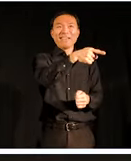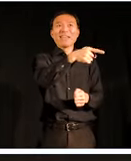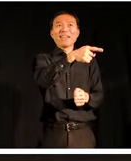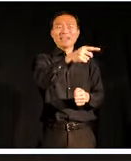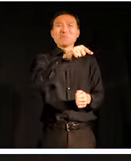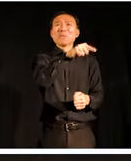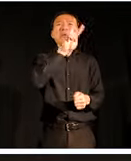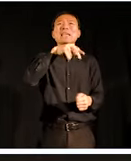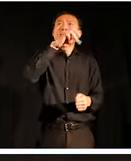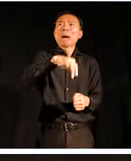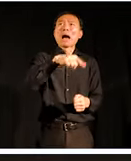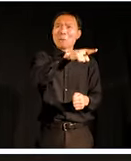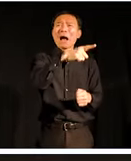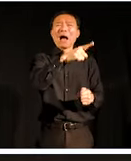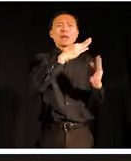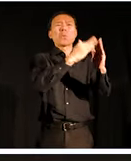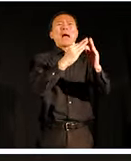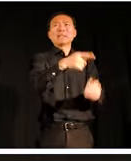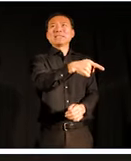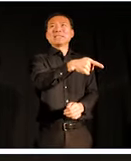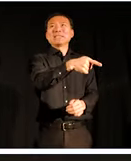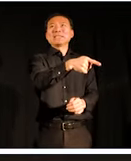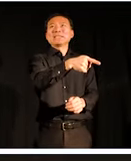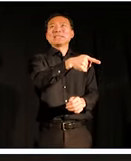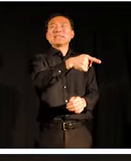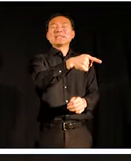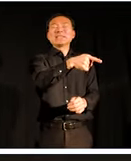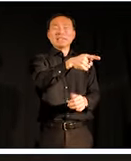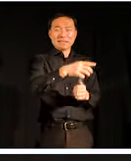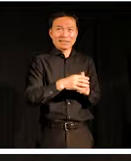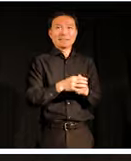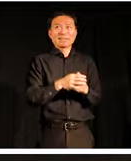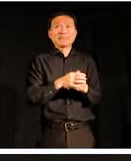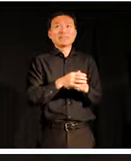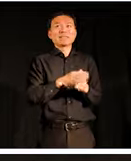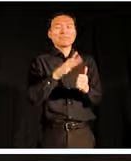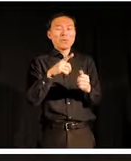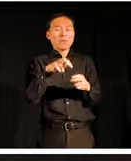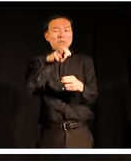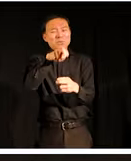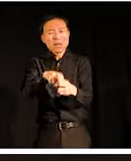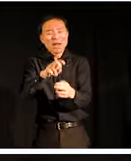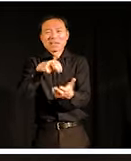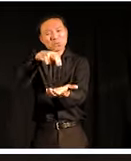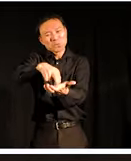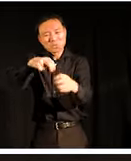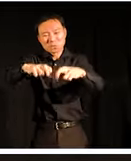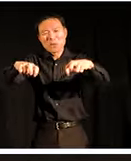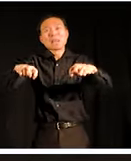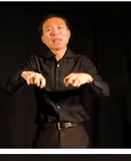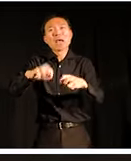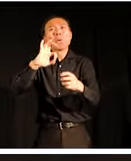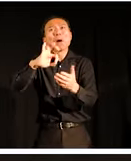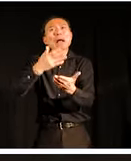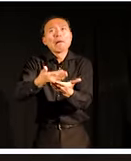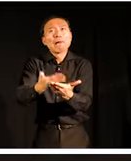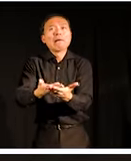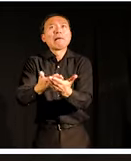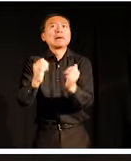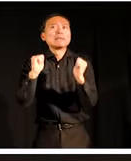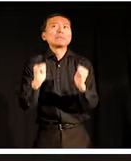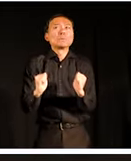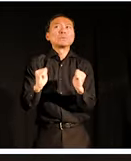ていうは都会なんですけどそういうなんか一生みたいな感じで座ってお金ちょだい子供56人座らせてお金ちょだいて言っ